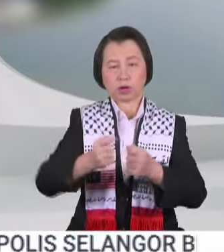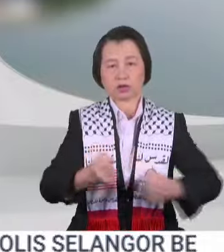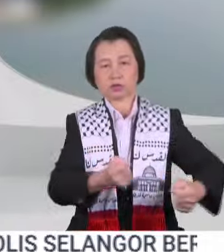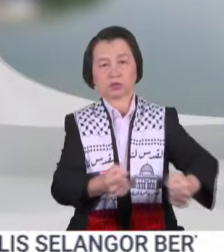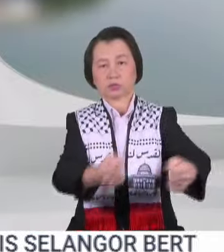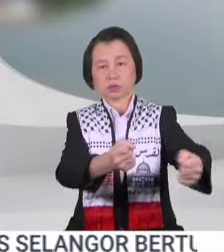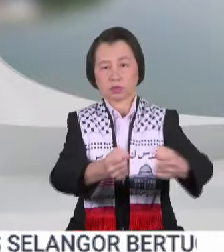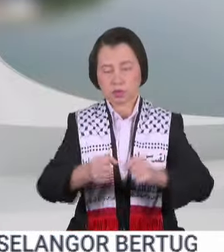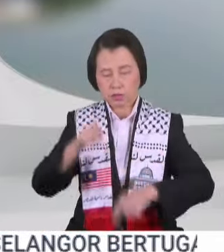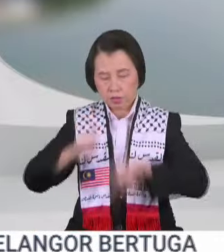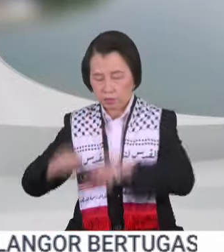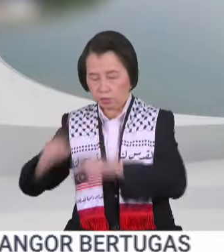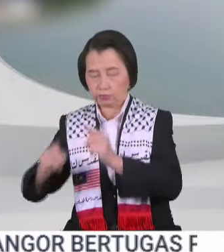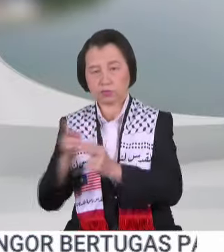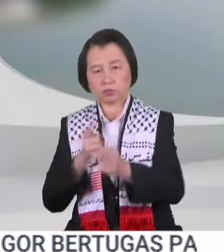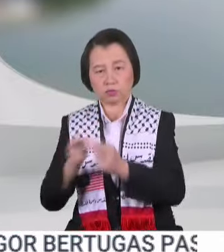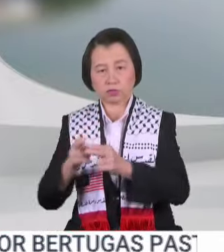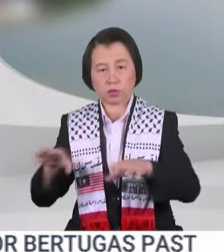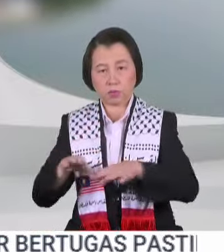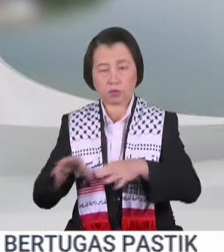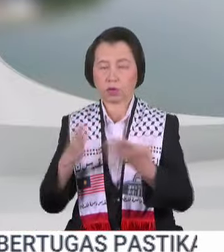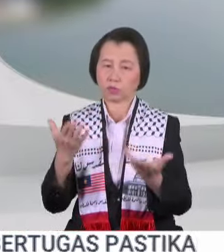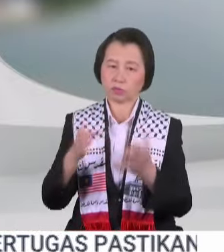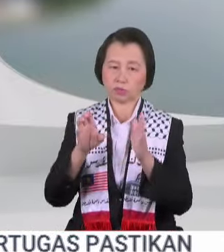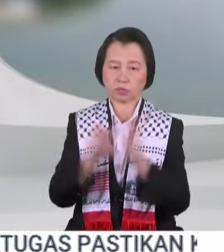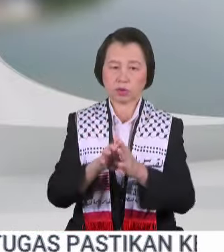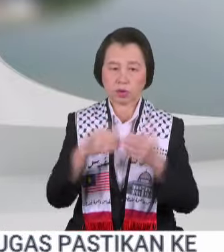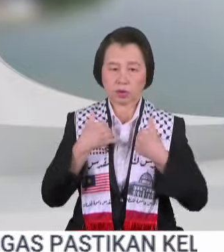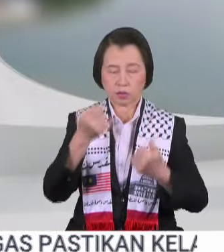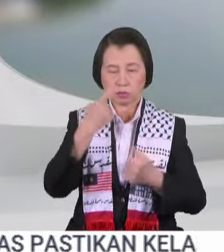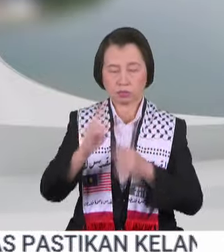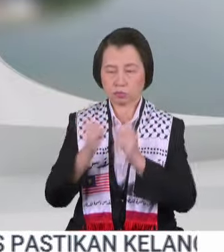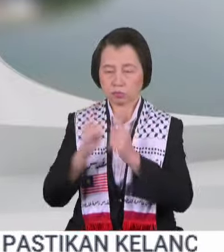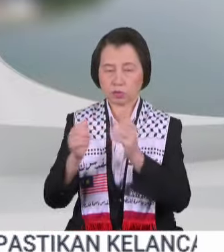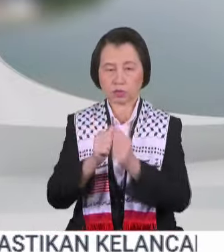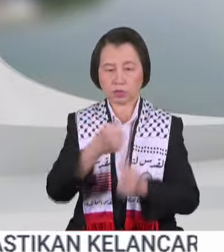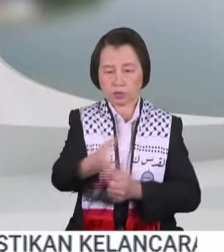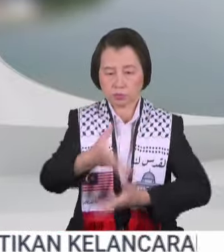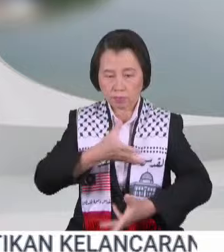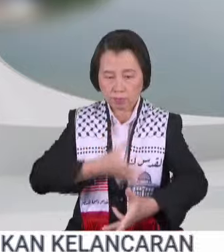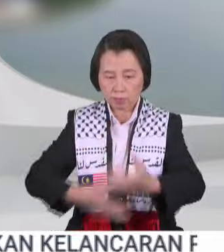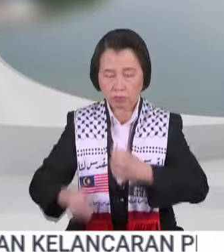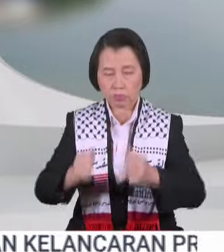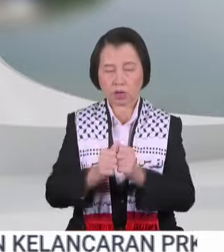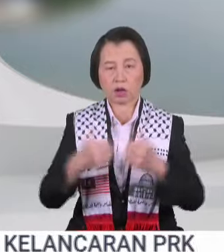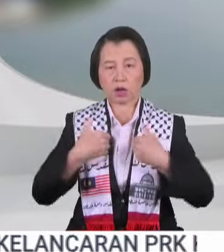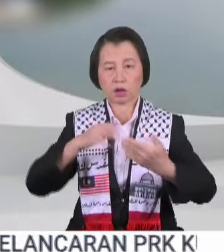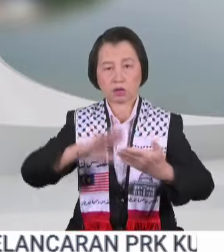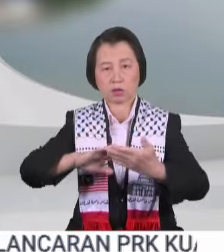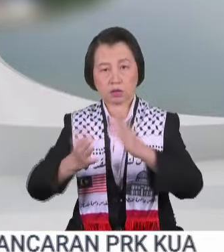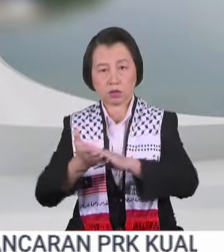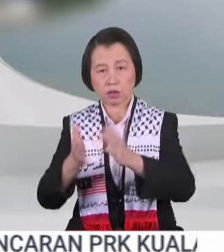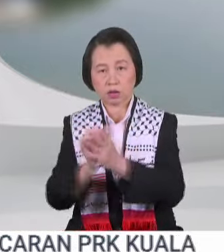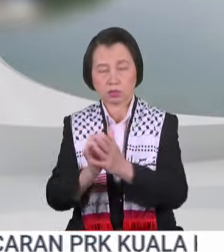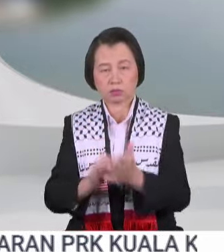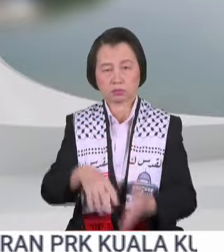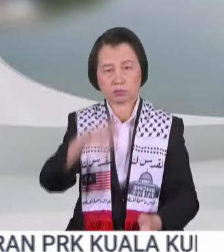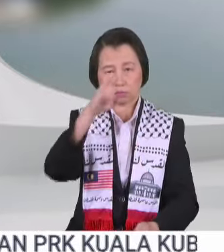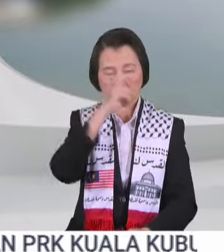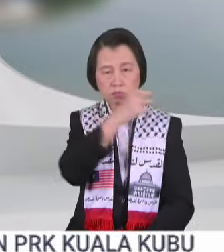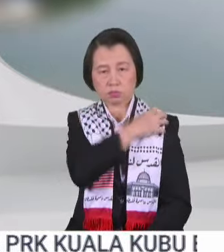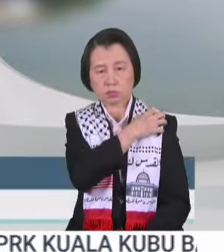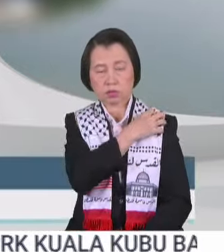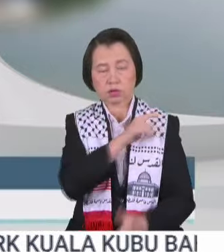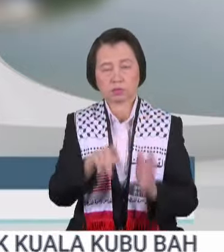berkata pelbagai usaha dilaksana antaranya kempen dan dialog bersama nelayan, pewujudan tagal komuniti dan penguatkuasaan